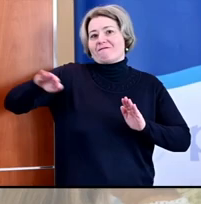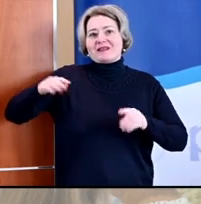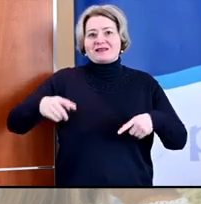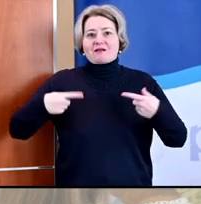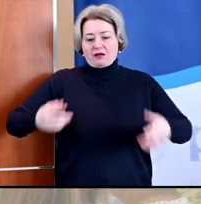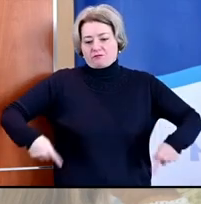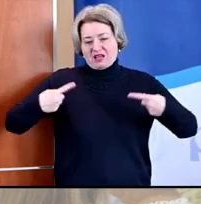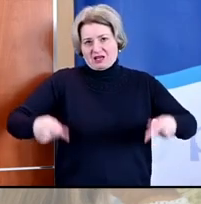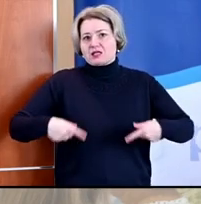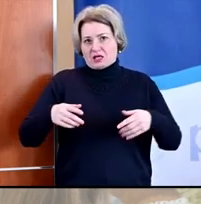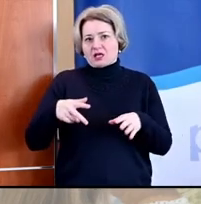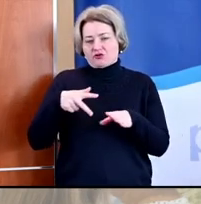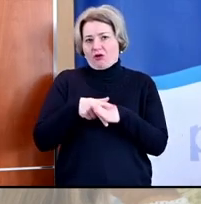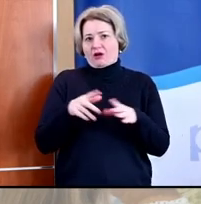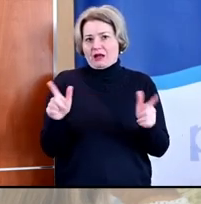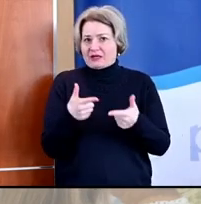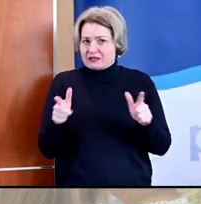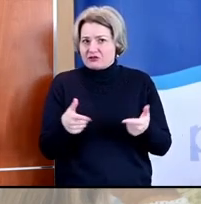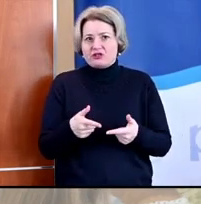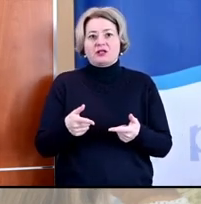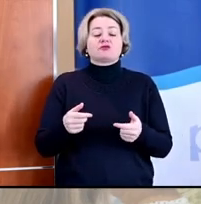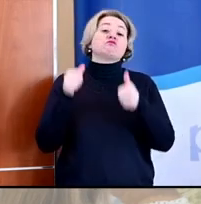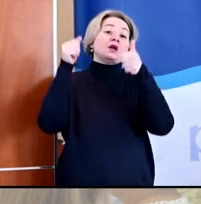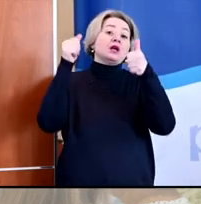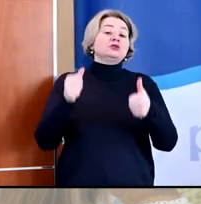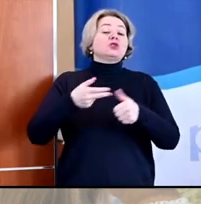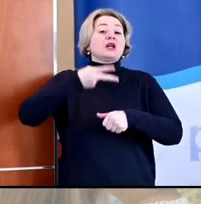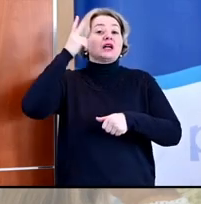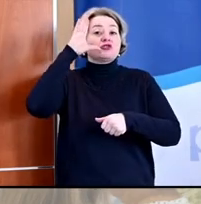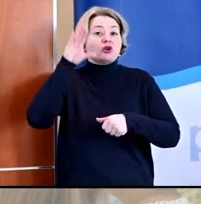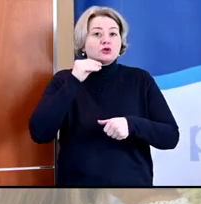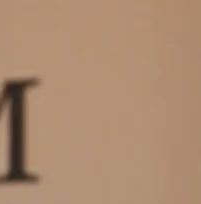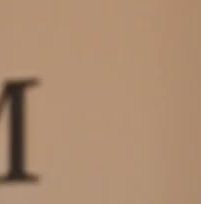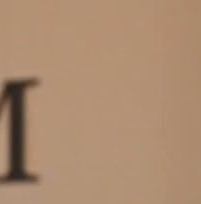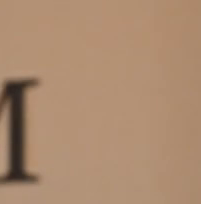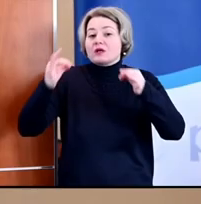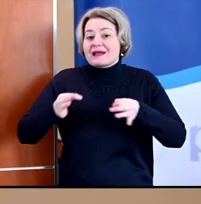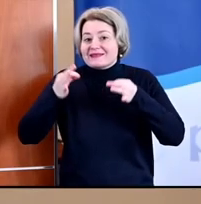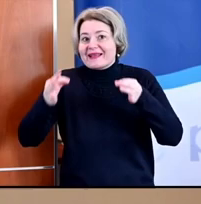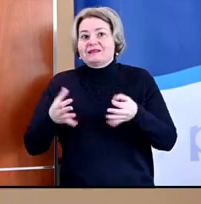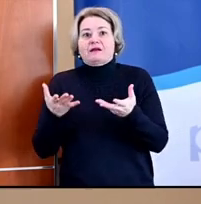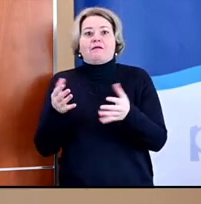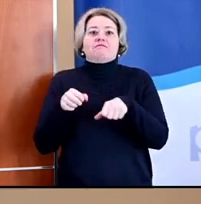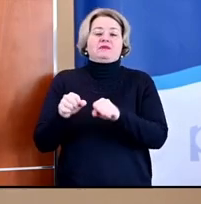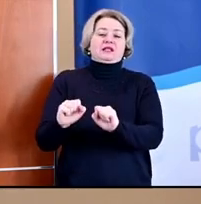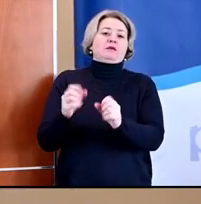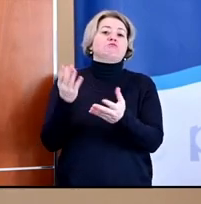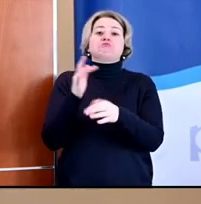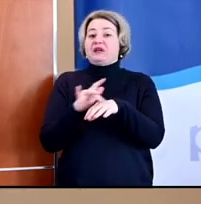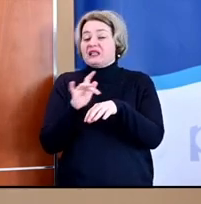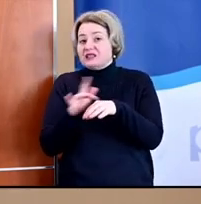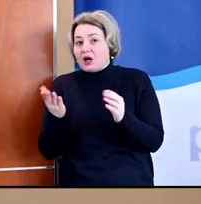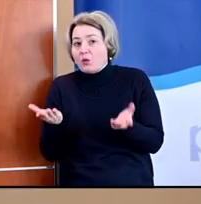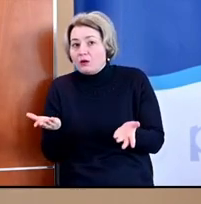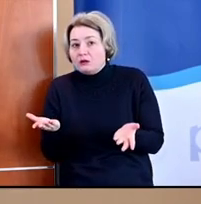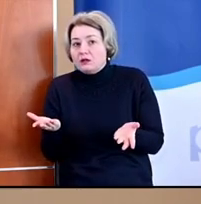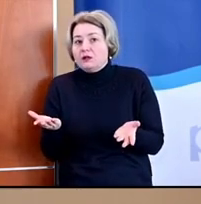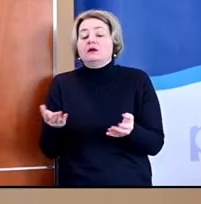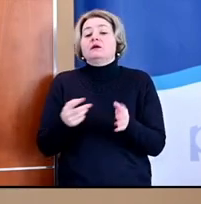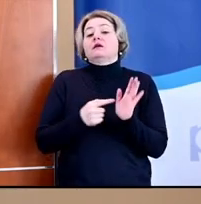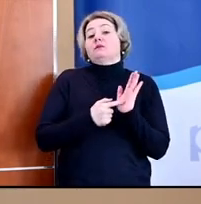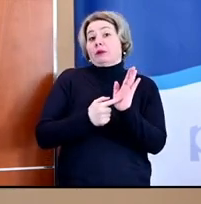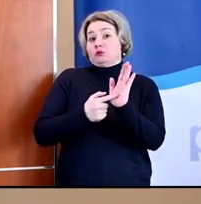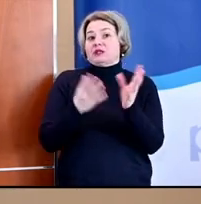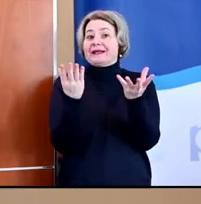olyan tanácsadók akik a környezeti fenntarthatóságról beszéltek és elmondták azt bemutatták azokat az eszközöket hogy hogyan